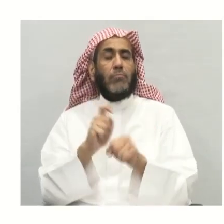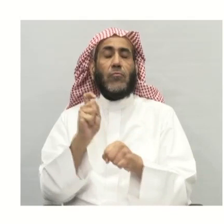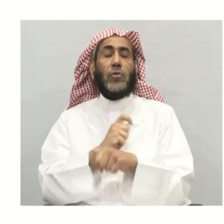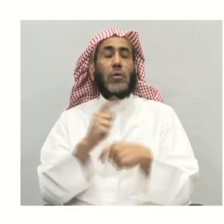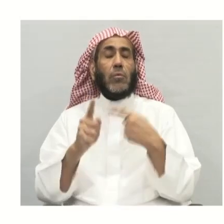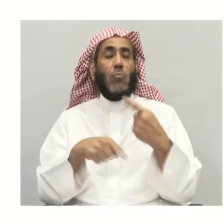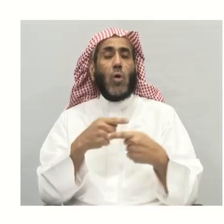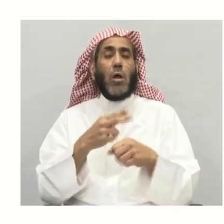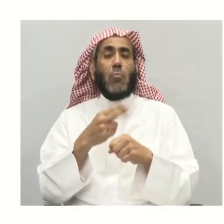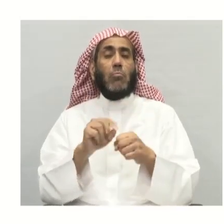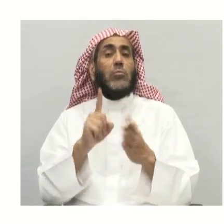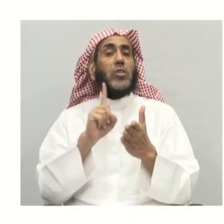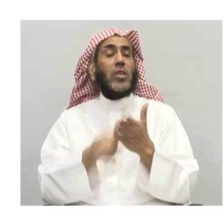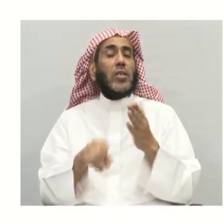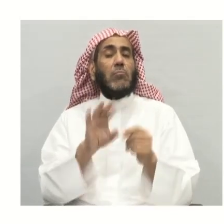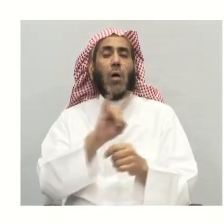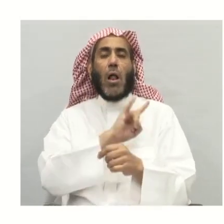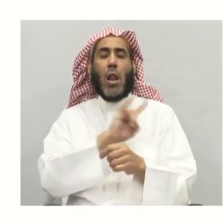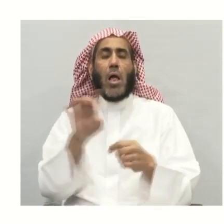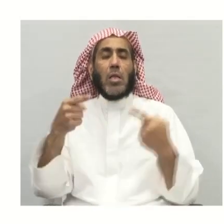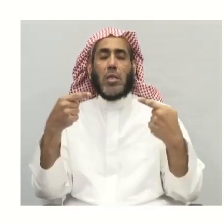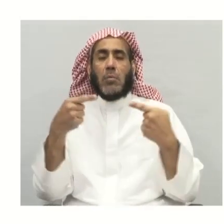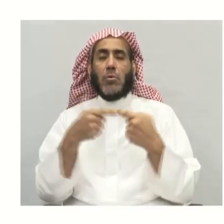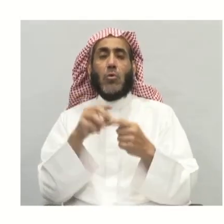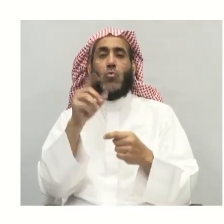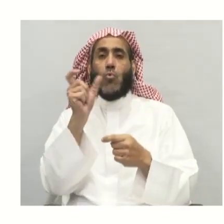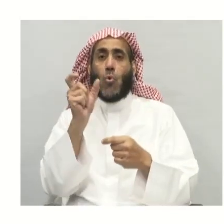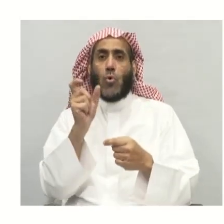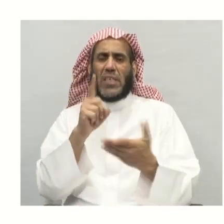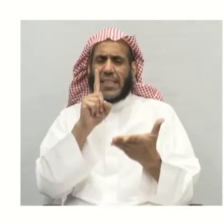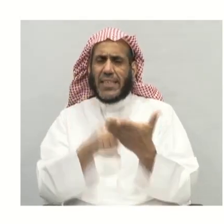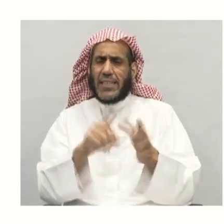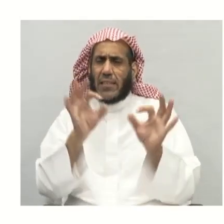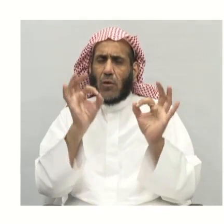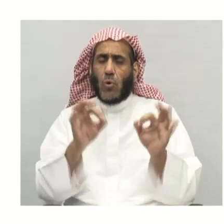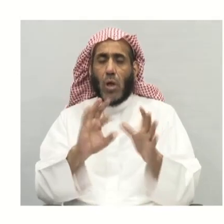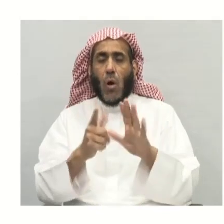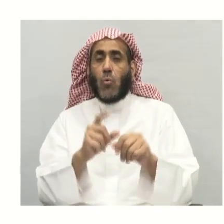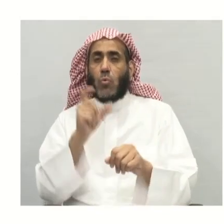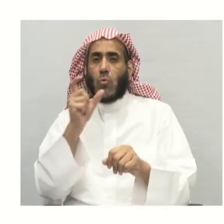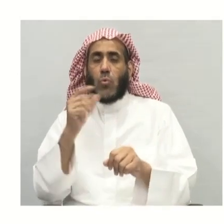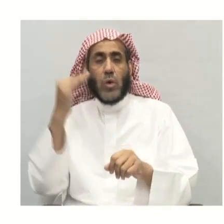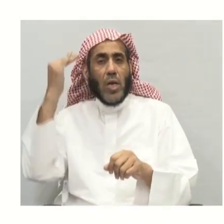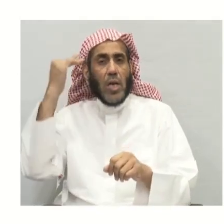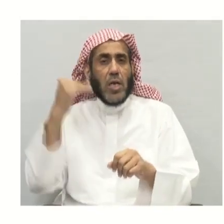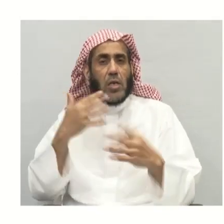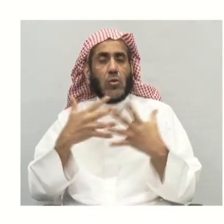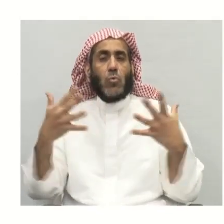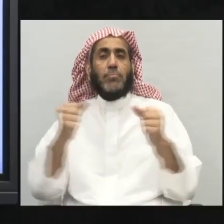المضارع معرب بشرط الا تتصل به نون التوكيد او نون النسوه